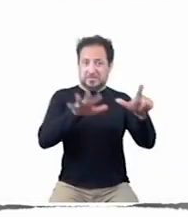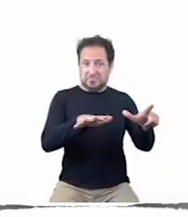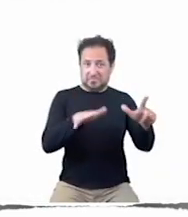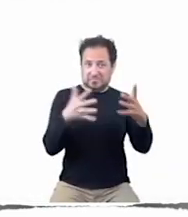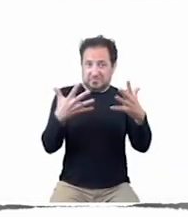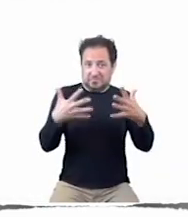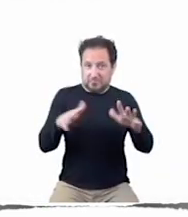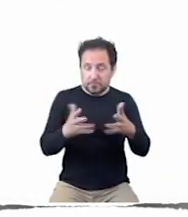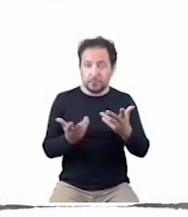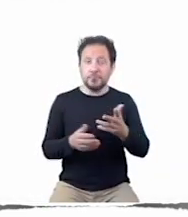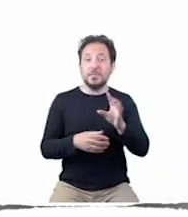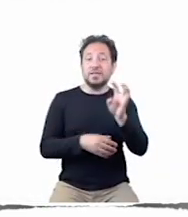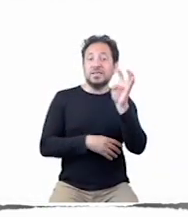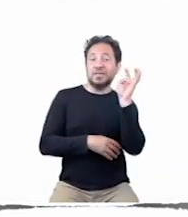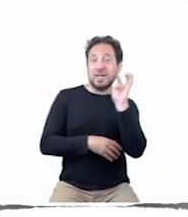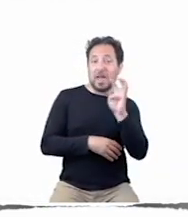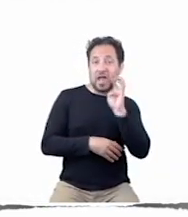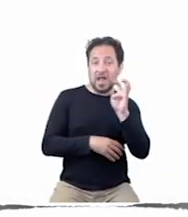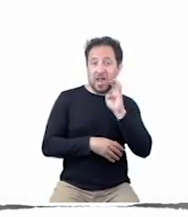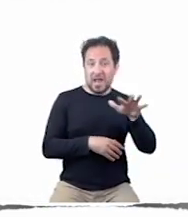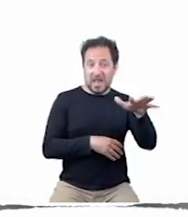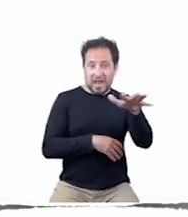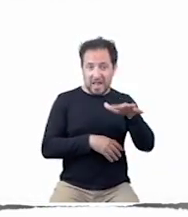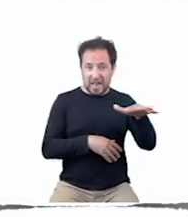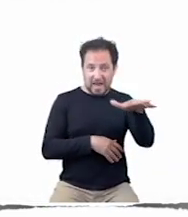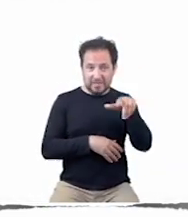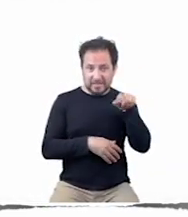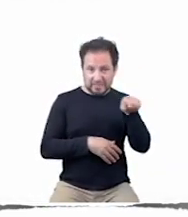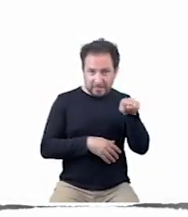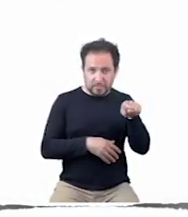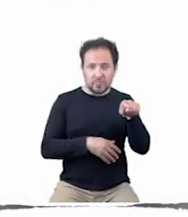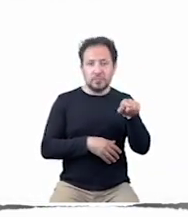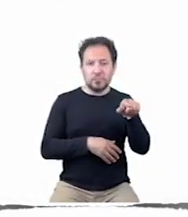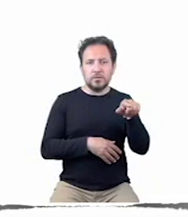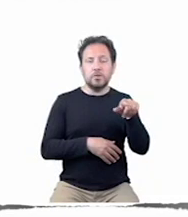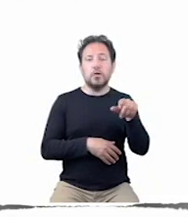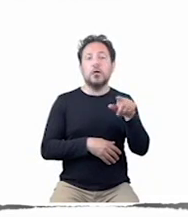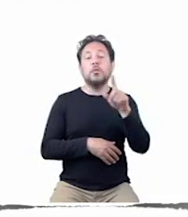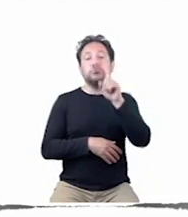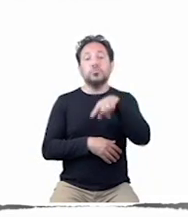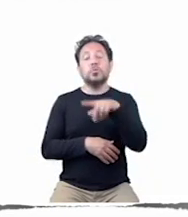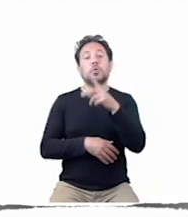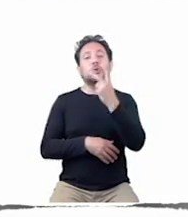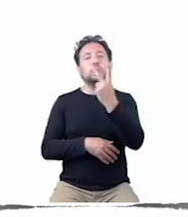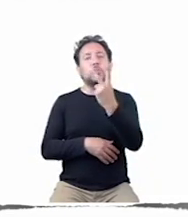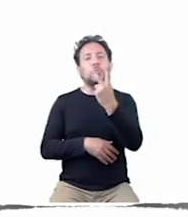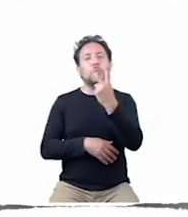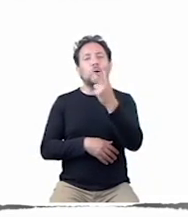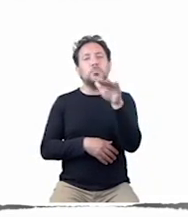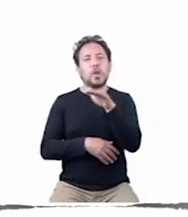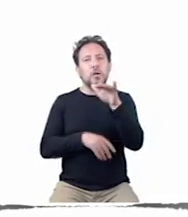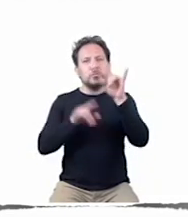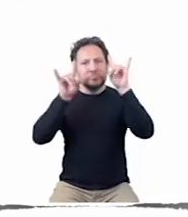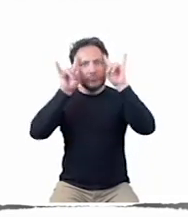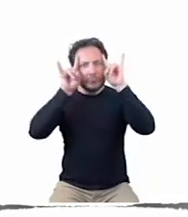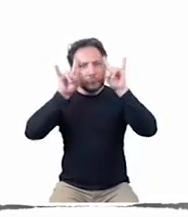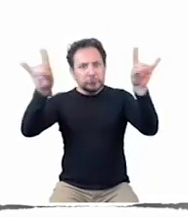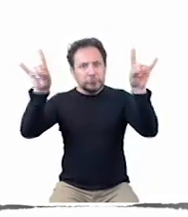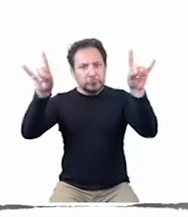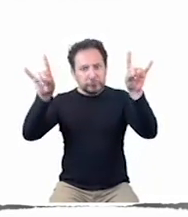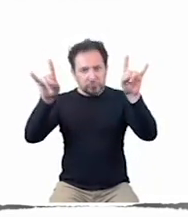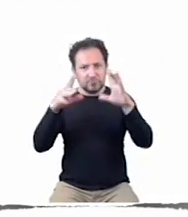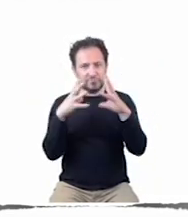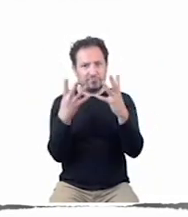Il fine settimana, assieme ai gatti, c'erano i piccoli mostri, a casa tutto il giorno.